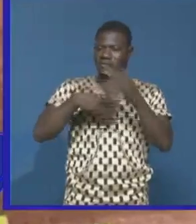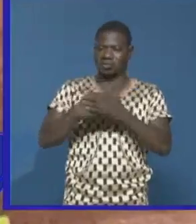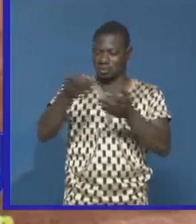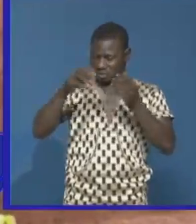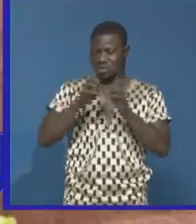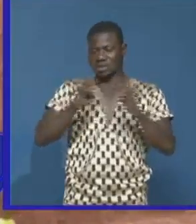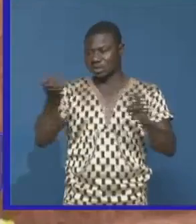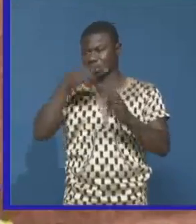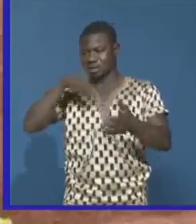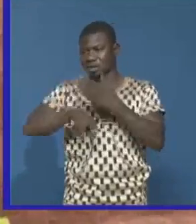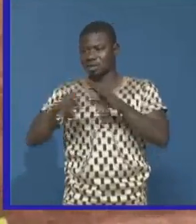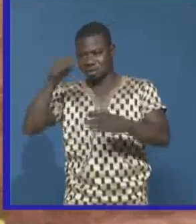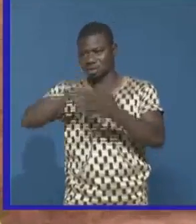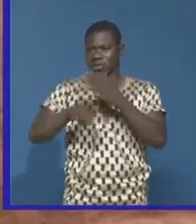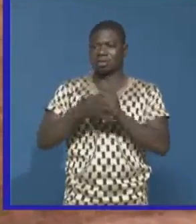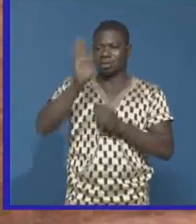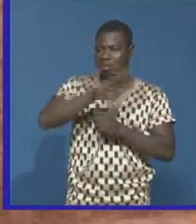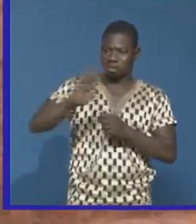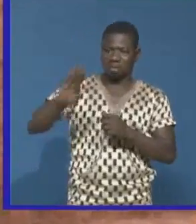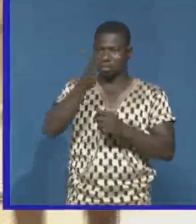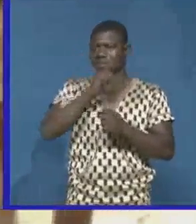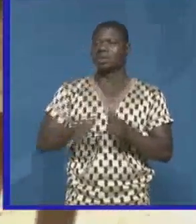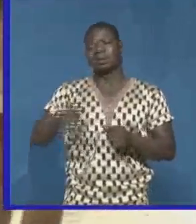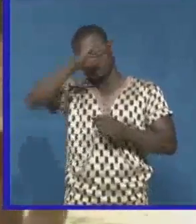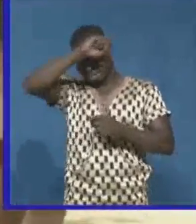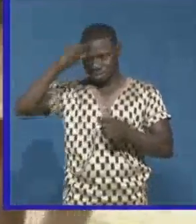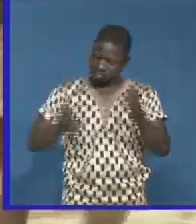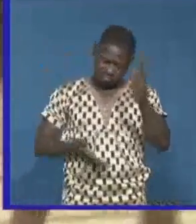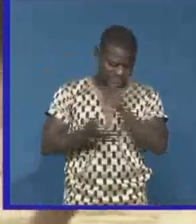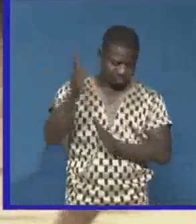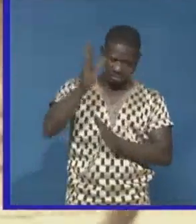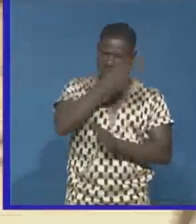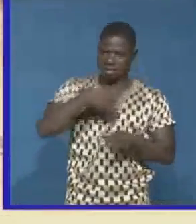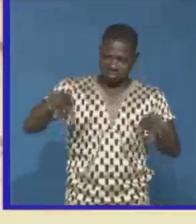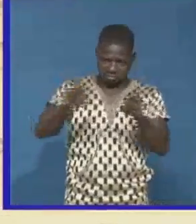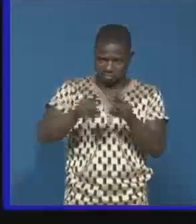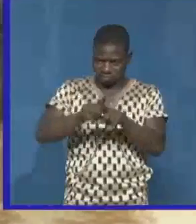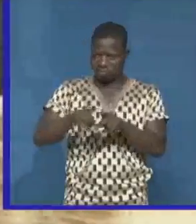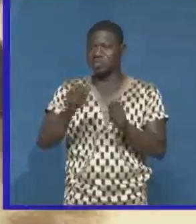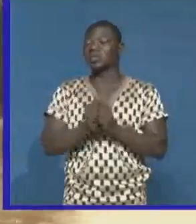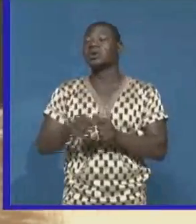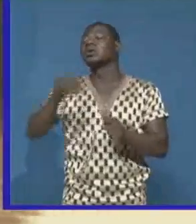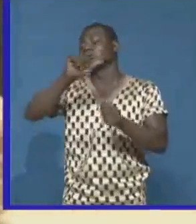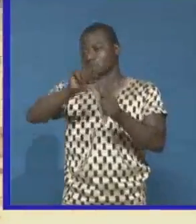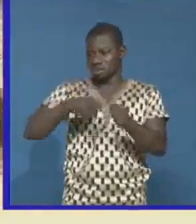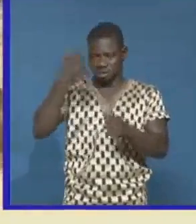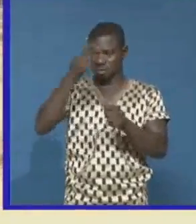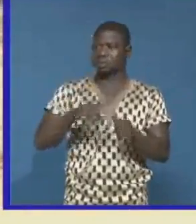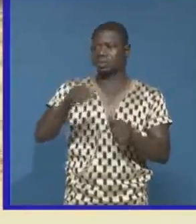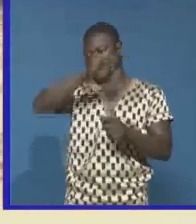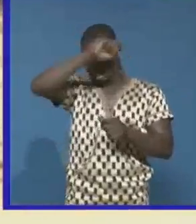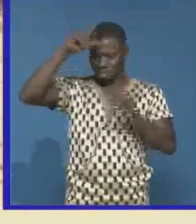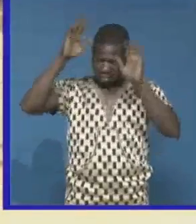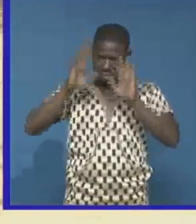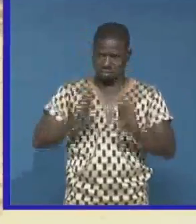À Bobo-Dioulasso, les saisons passent et se ressemblent. Chaque saison des pluies transforme la ville en un